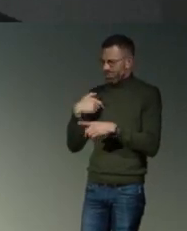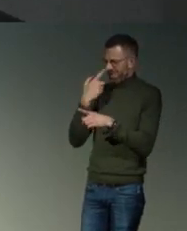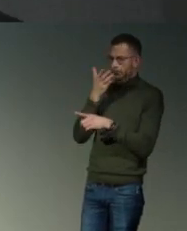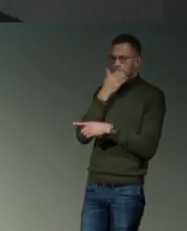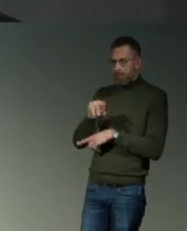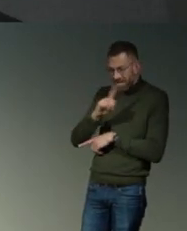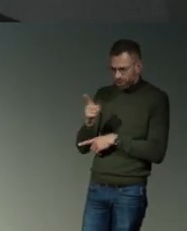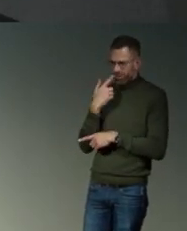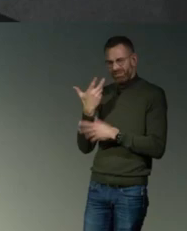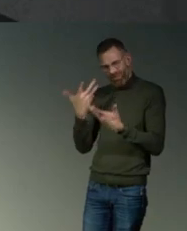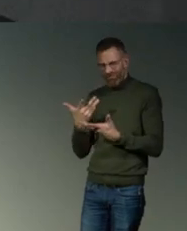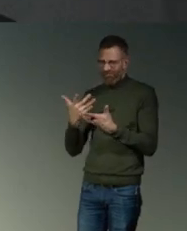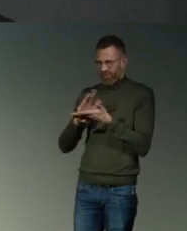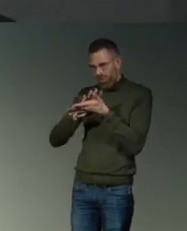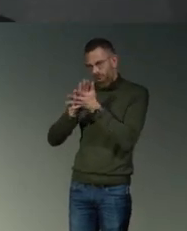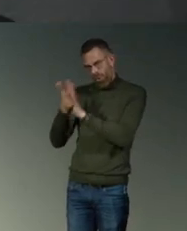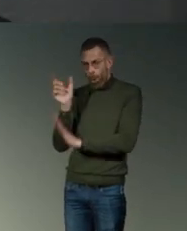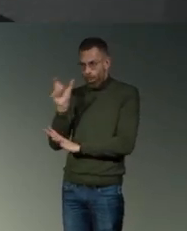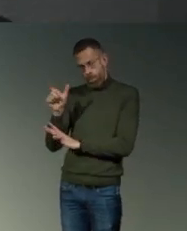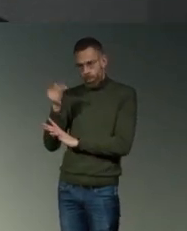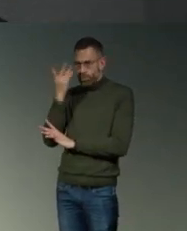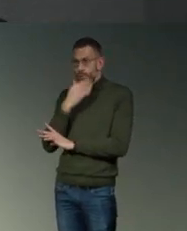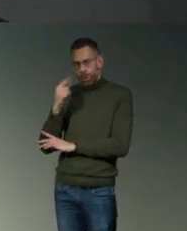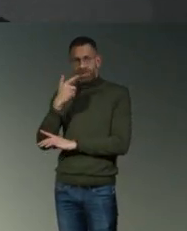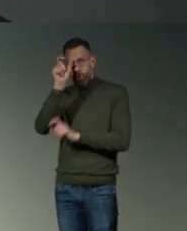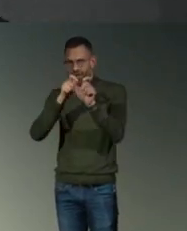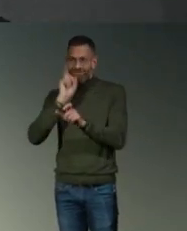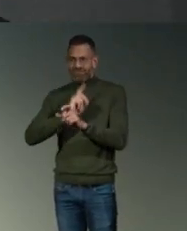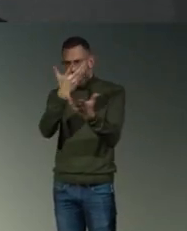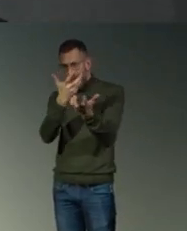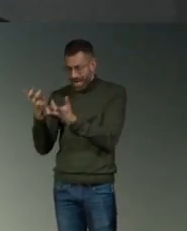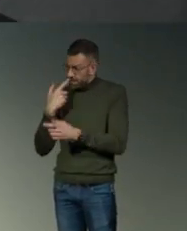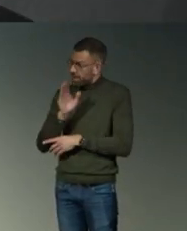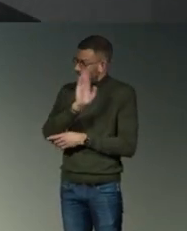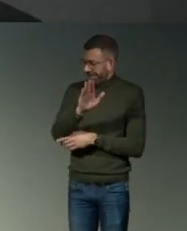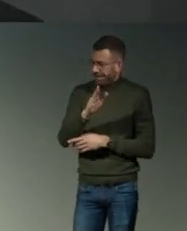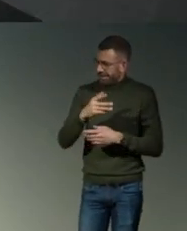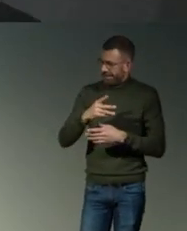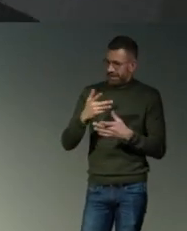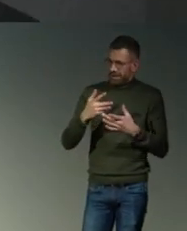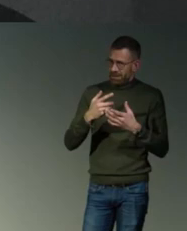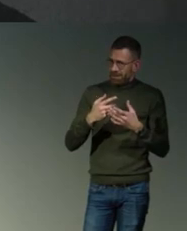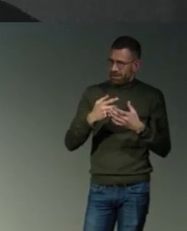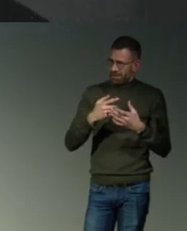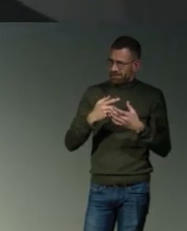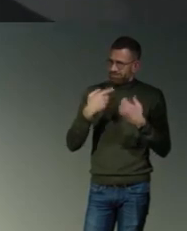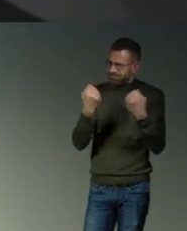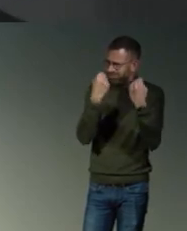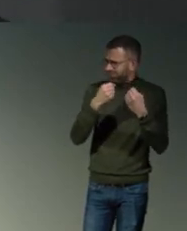de rendre la pratique attractive pour une cible femme, hein, c'est vraiment dans les stratégies du lobby de la chasse, on parle de chasseresse parce qu'il y a, je sais